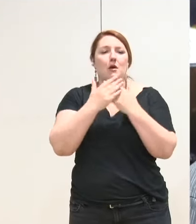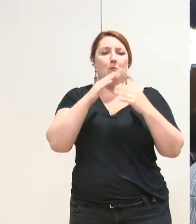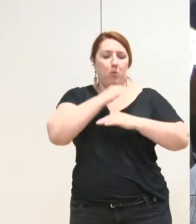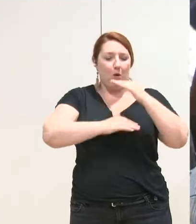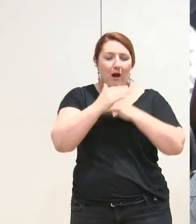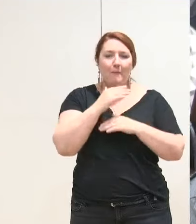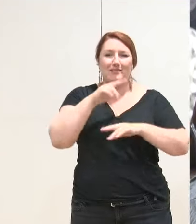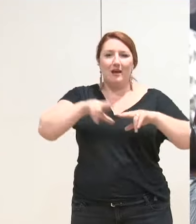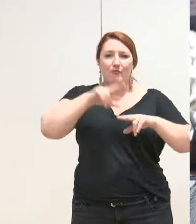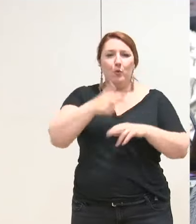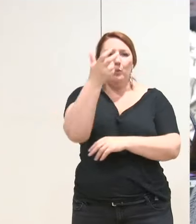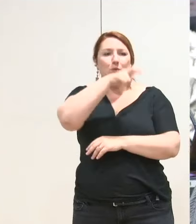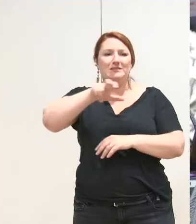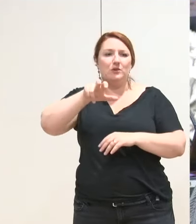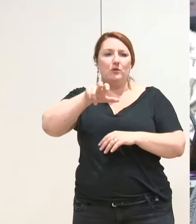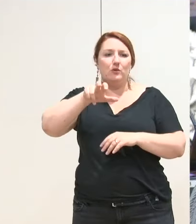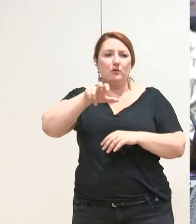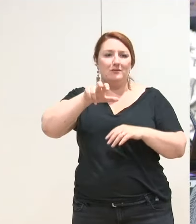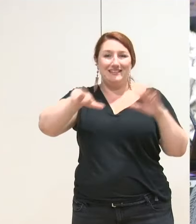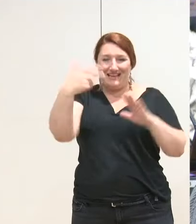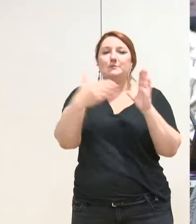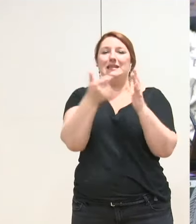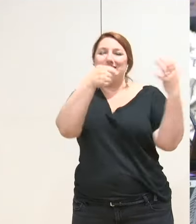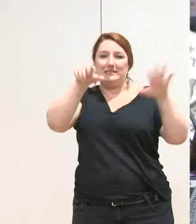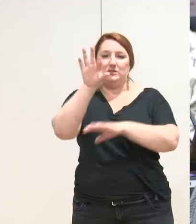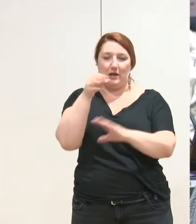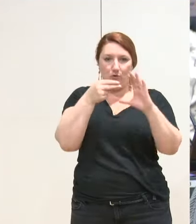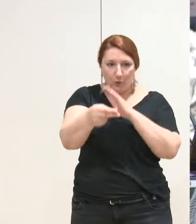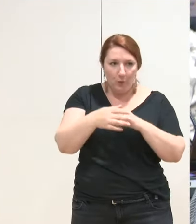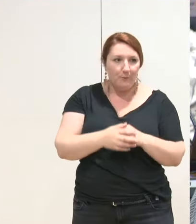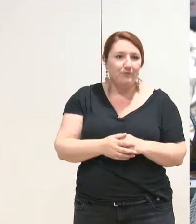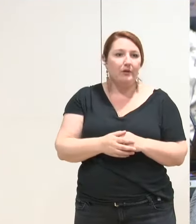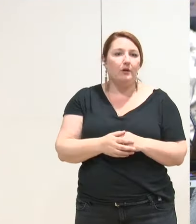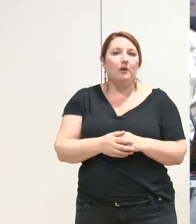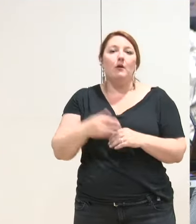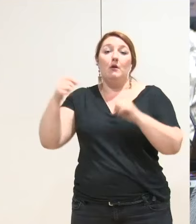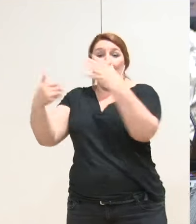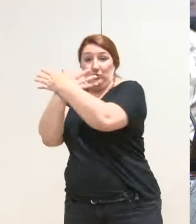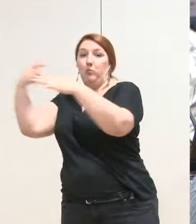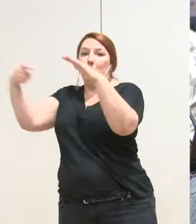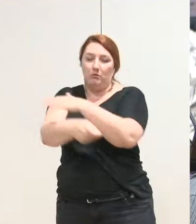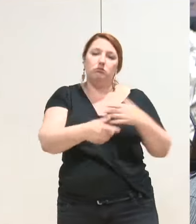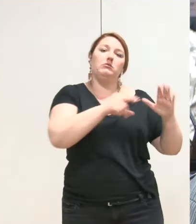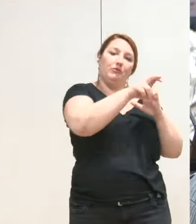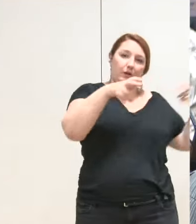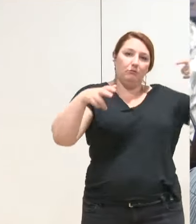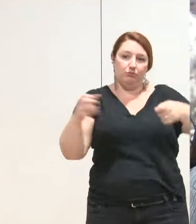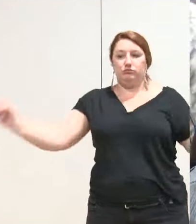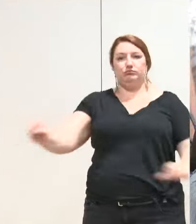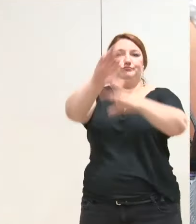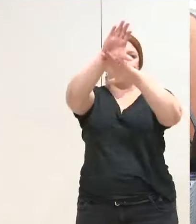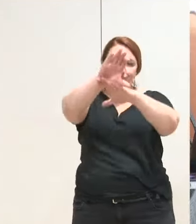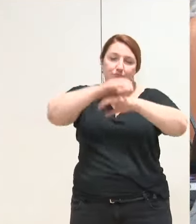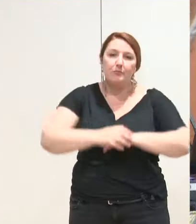€ dont la ville portera 548627 et la métropole 2650023 €.